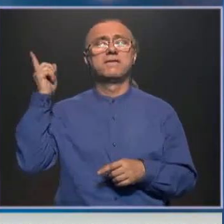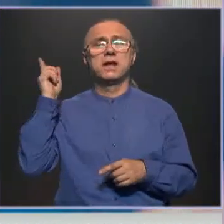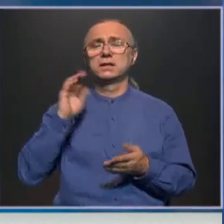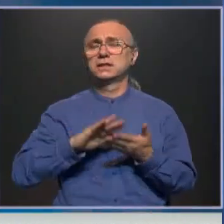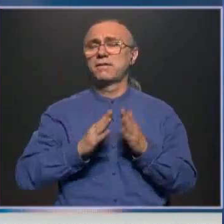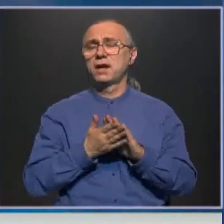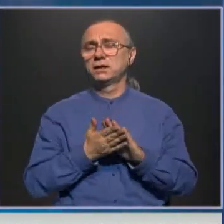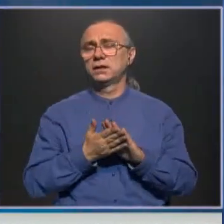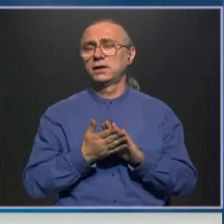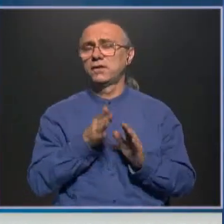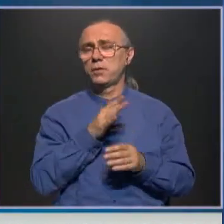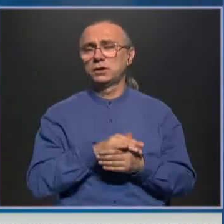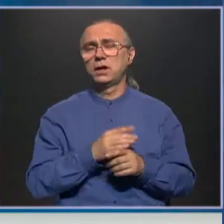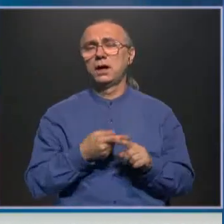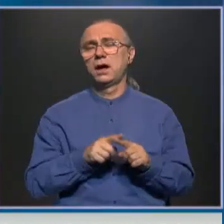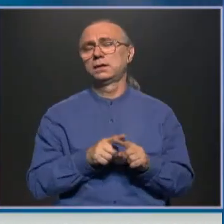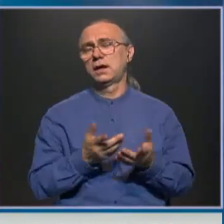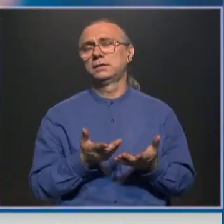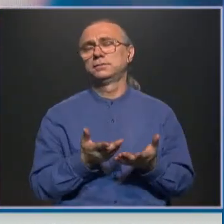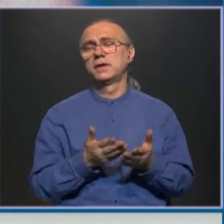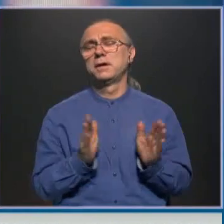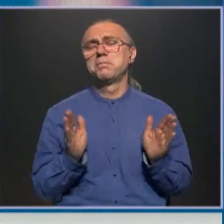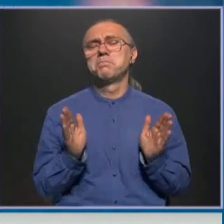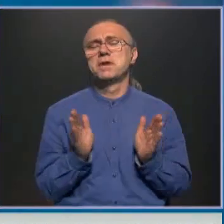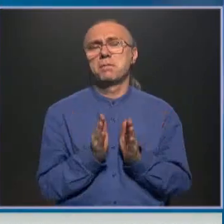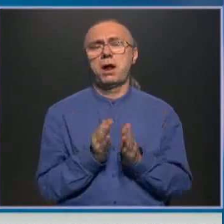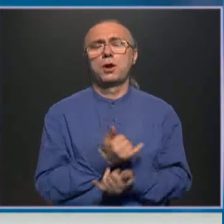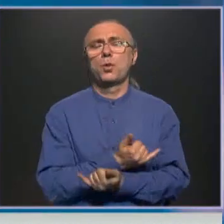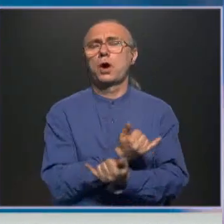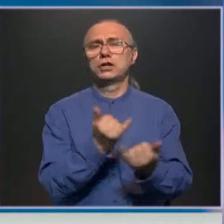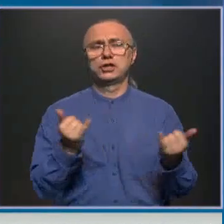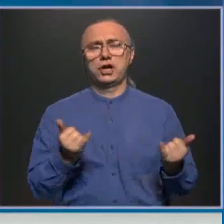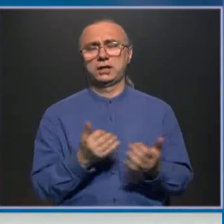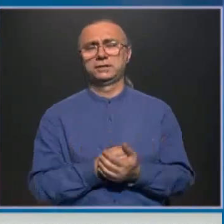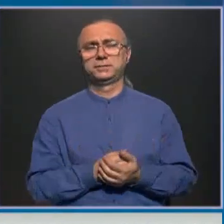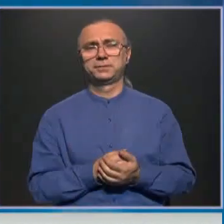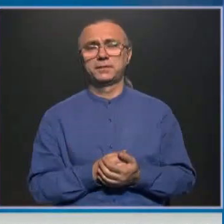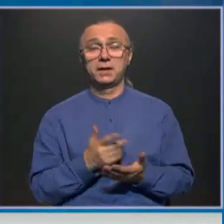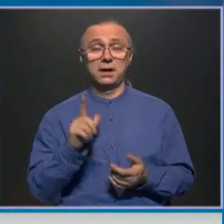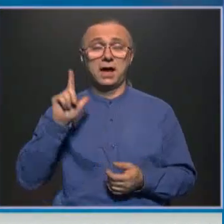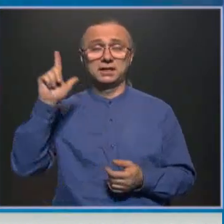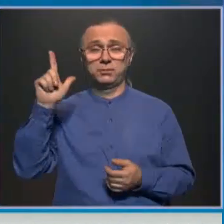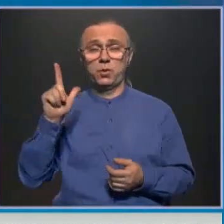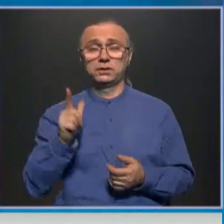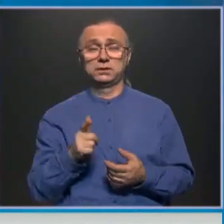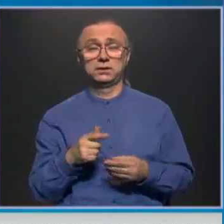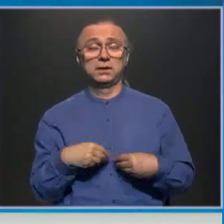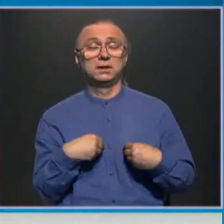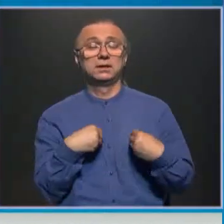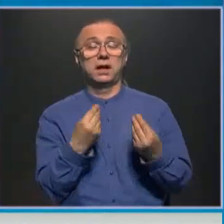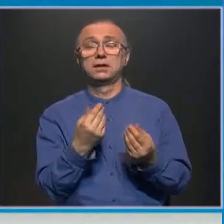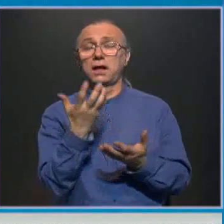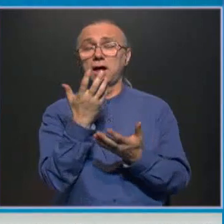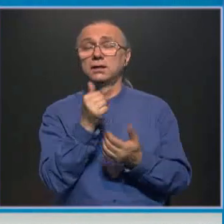такой образец минимальной трапезы, трапезы дружбы, минимального угощения. По сути, когда Господь на Тайной вечере впервые дал свое тело и кровь Христову,